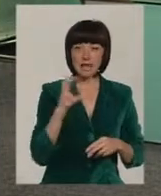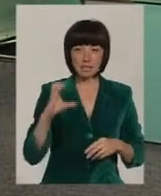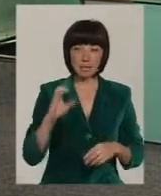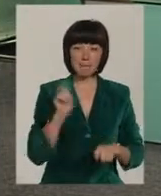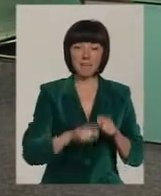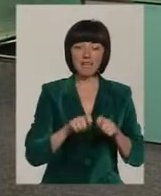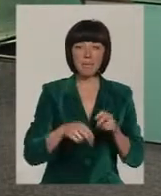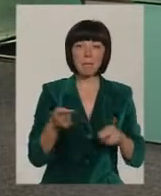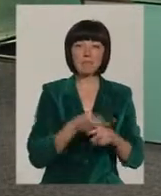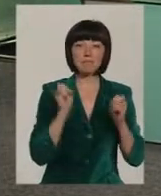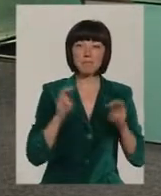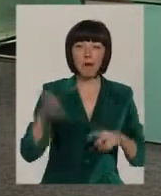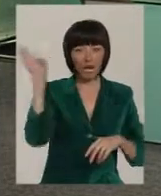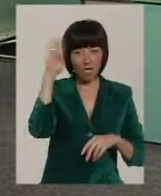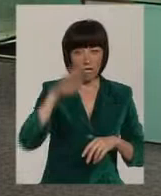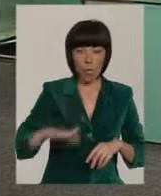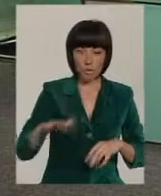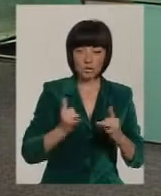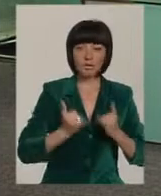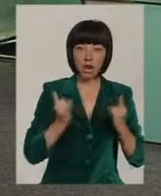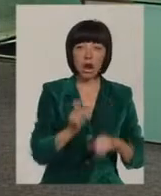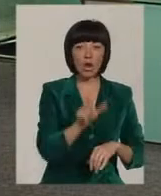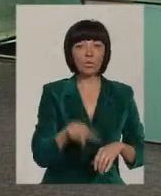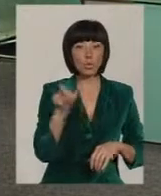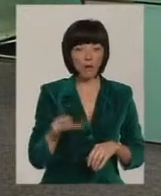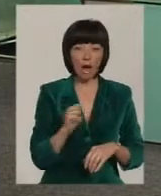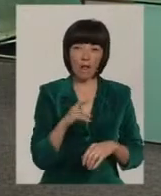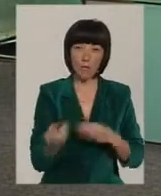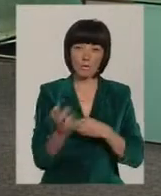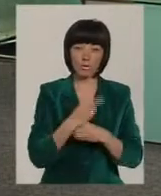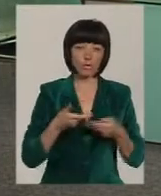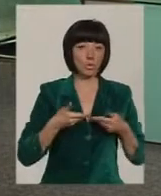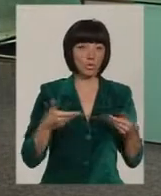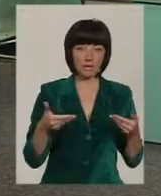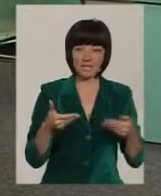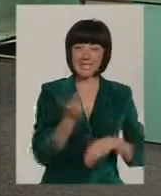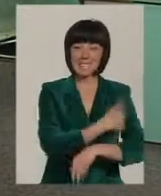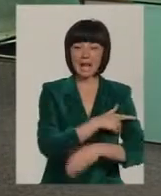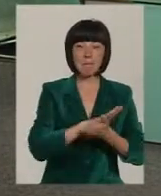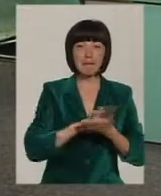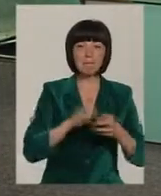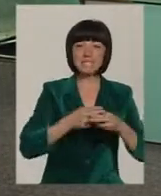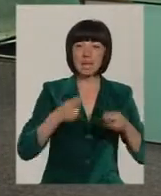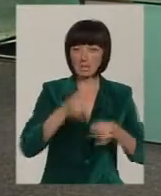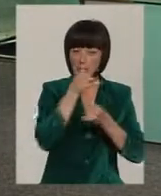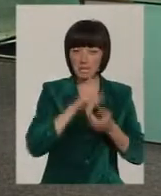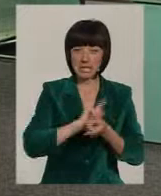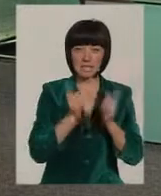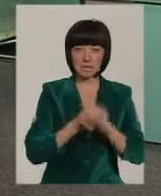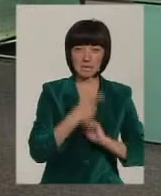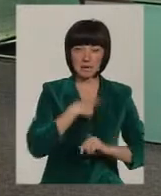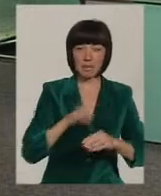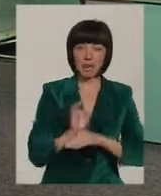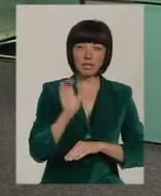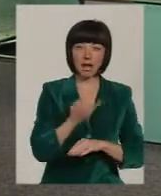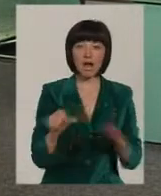перевіряє безпеку води для людей. Проте прийти до нас ніхто із санепідемстанції не зміг. Замість себе вони